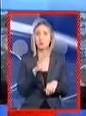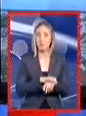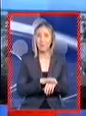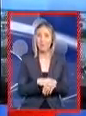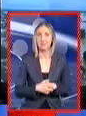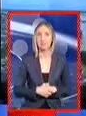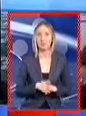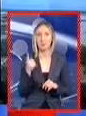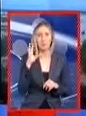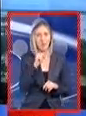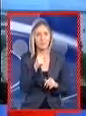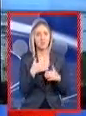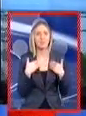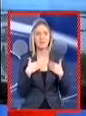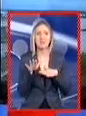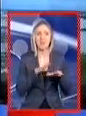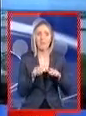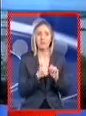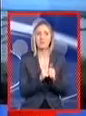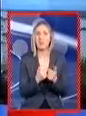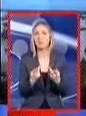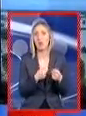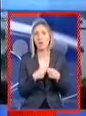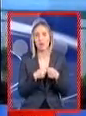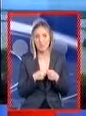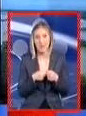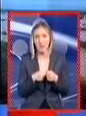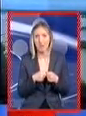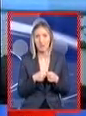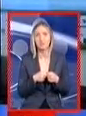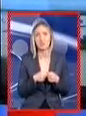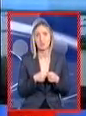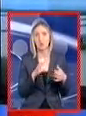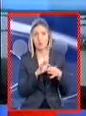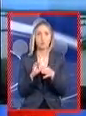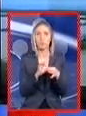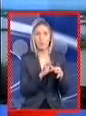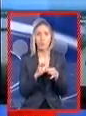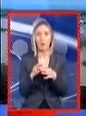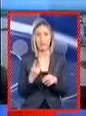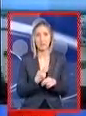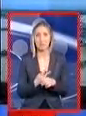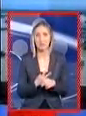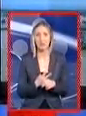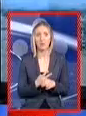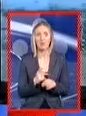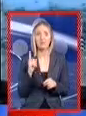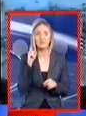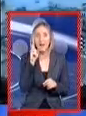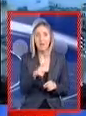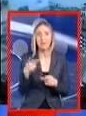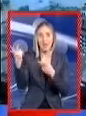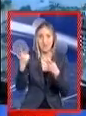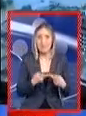su prepoznali Ministarstvo omladine i sporta kao organizaciju koja je neka spona sa državom. Svakodnevno, bukvalno